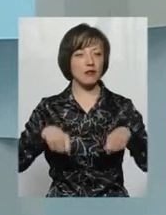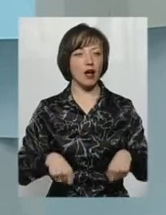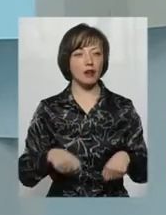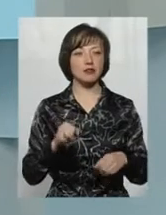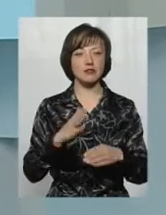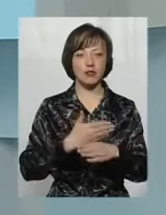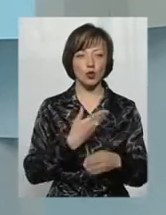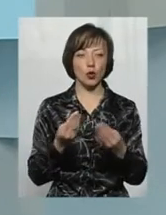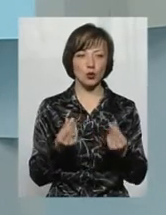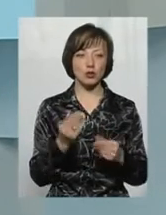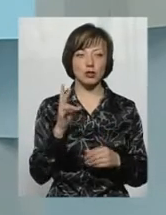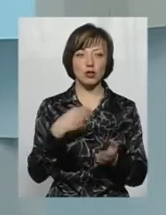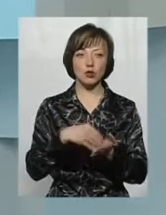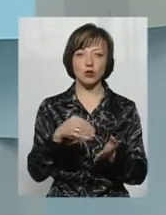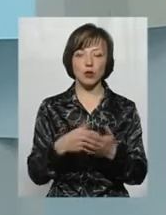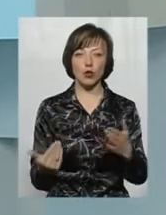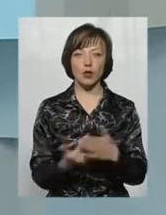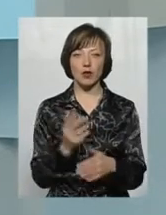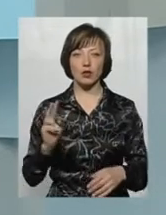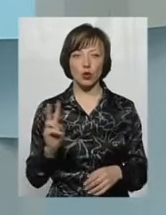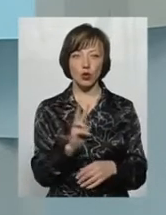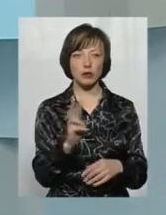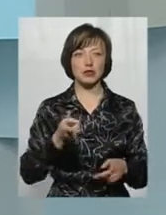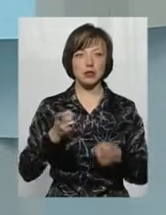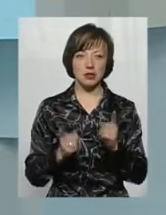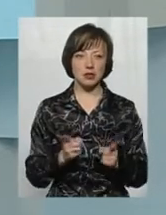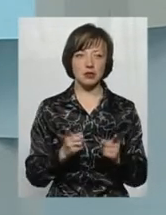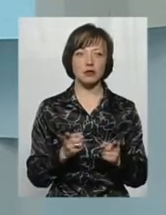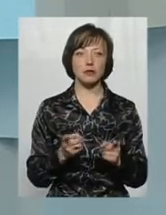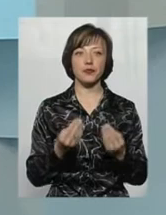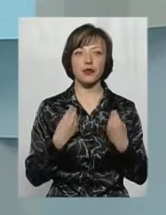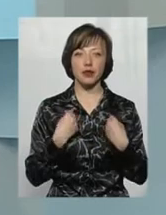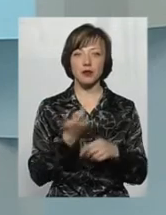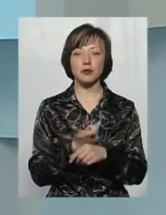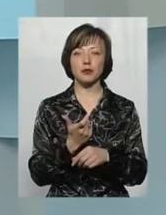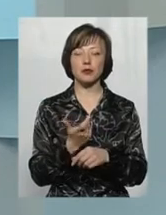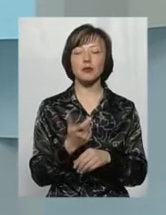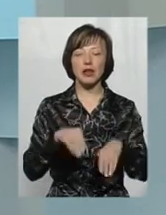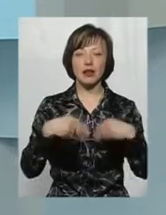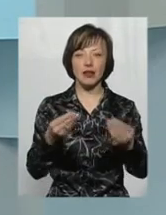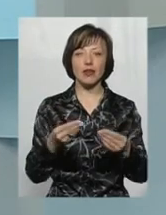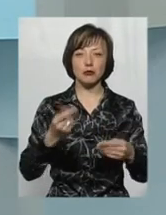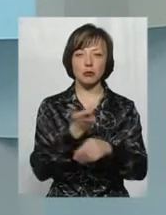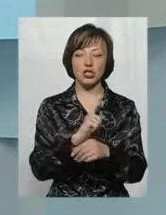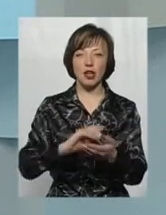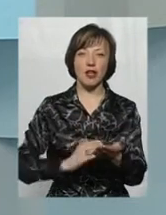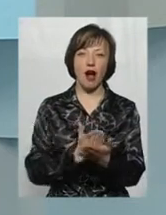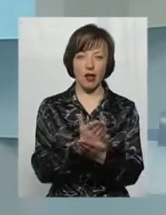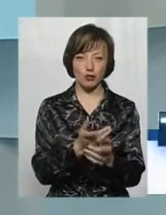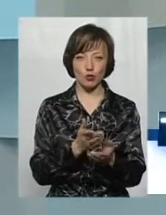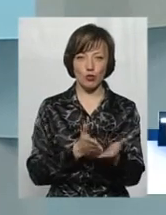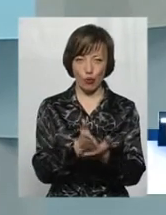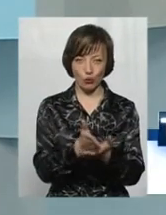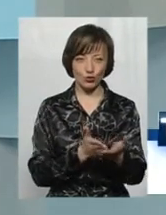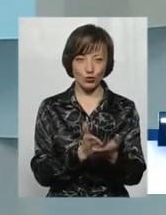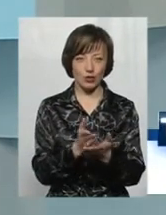якраз виділили кошти на закупівлю нових тролейбусів, це дійсно, кажу, надало більшу якісну послугу надавати перевезення тролейбусів.